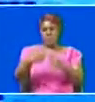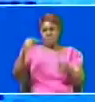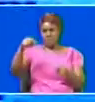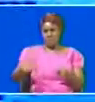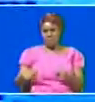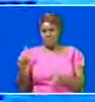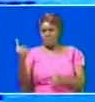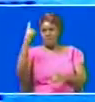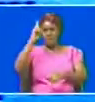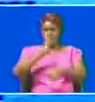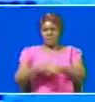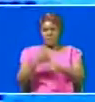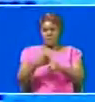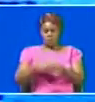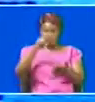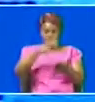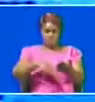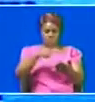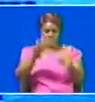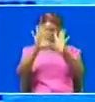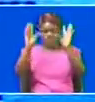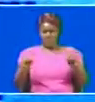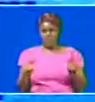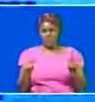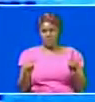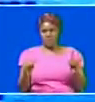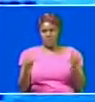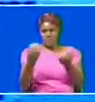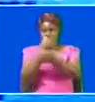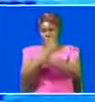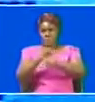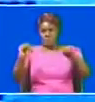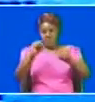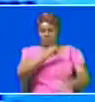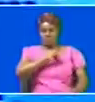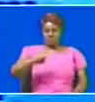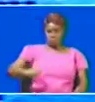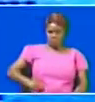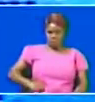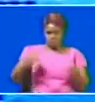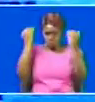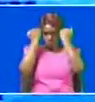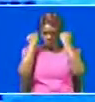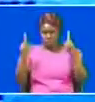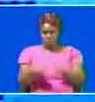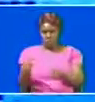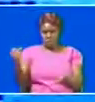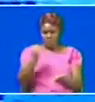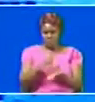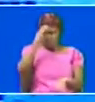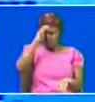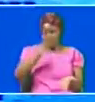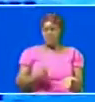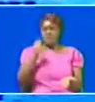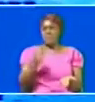Kwa mara ya kwanza tangu kusomwa kwa bajeti hiyo, rais wa mahakama ya upeo nchini na vilevile mwenyekiti wa tume ya kuajiri majaji David